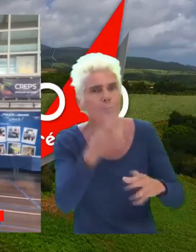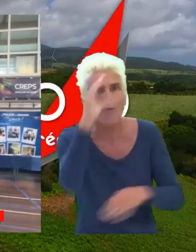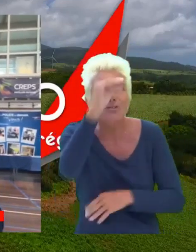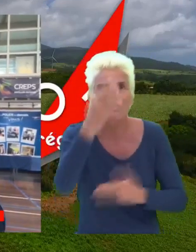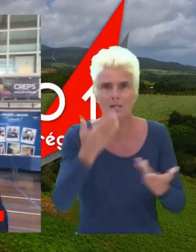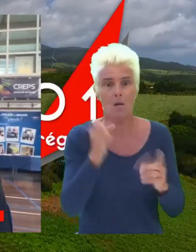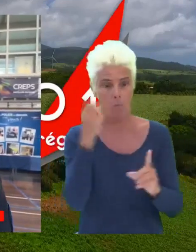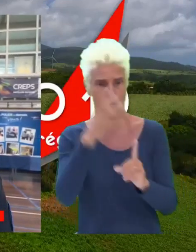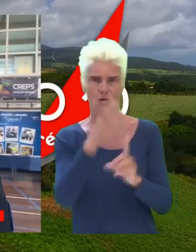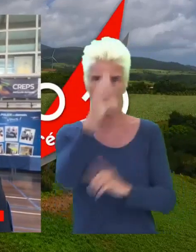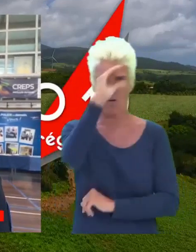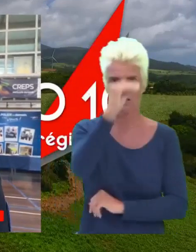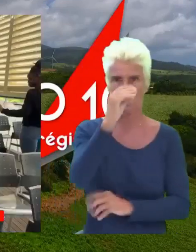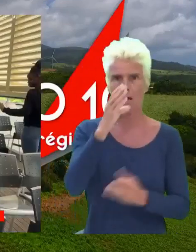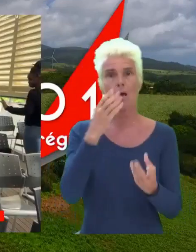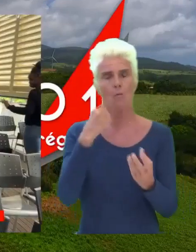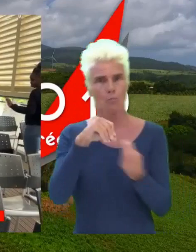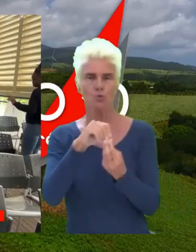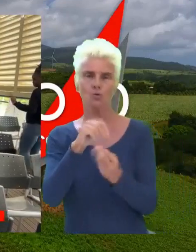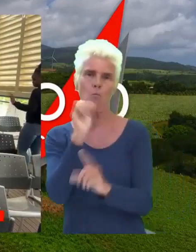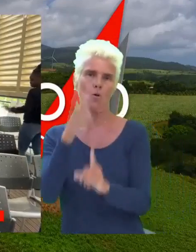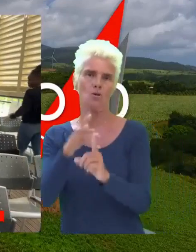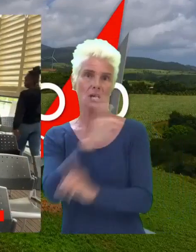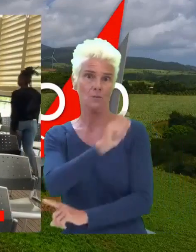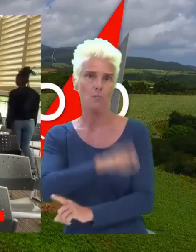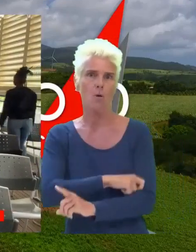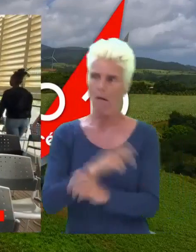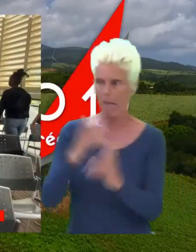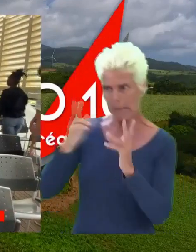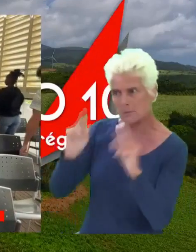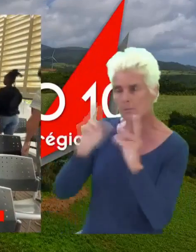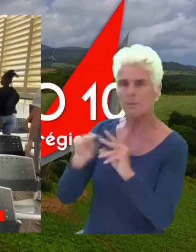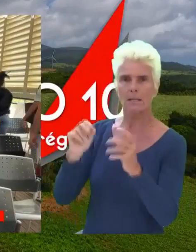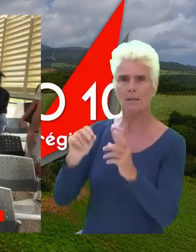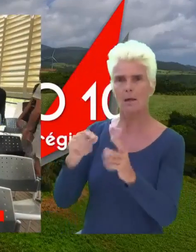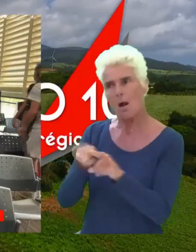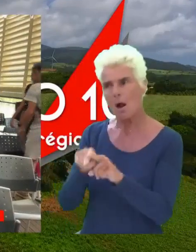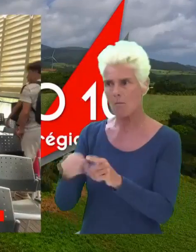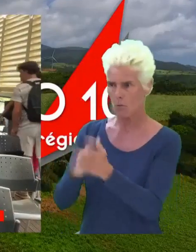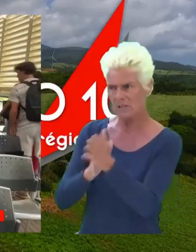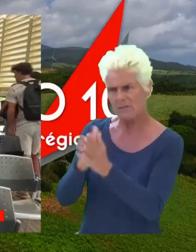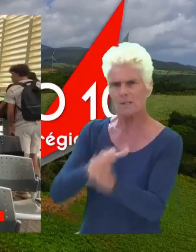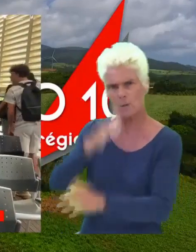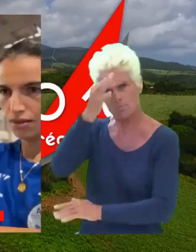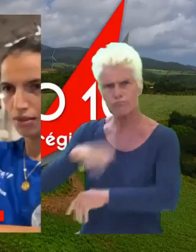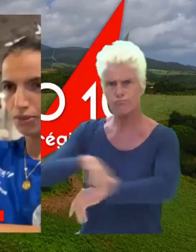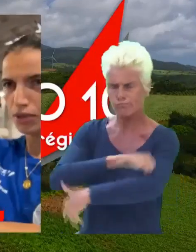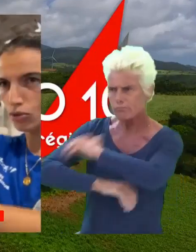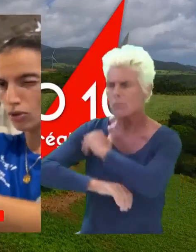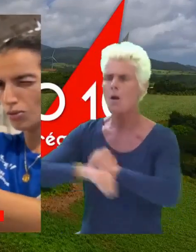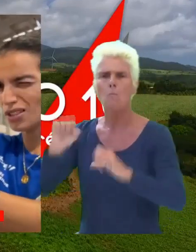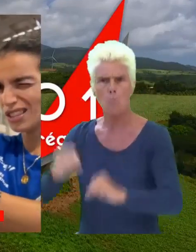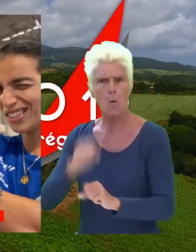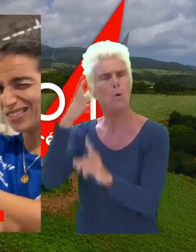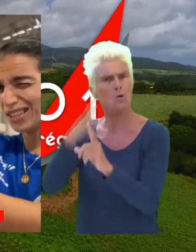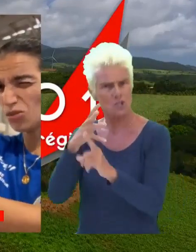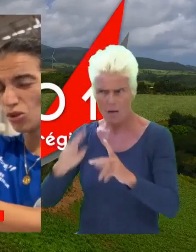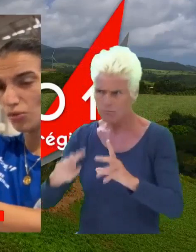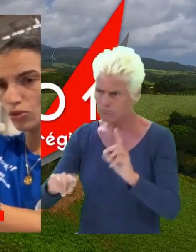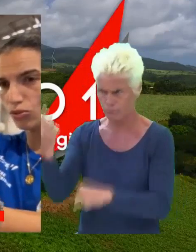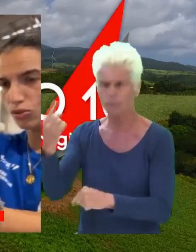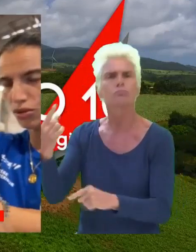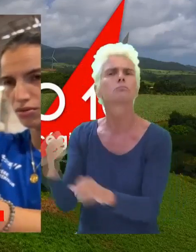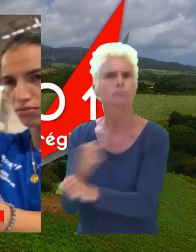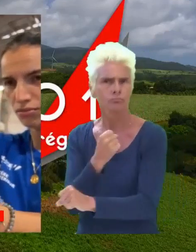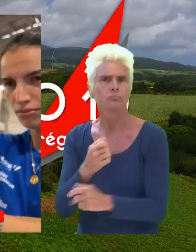un projet professionnel et un projet sportif on essaie de leur expliquer qu'avec la détermination et de la motivation et ben un projet peut prendre vie et amener à de